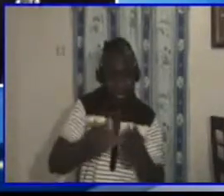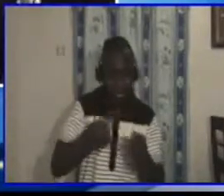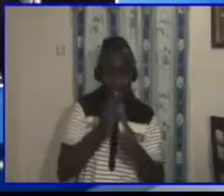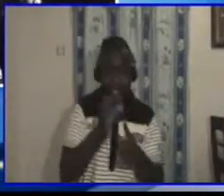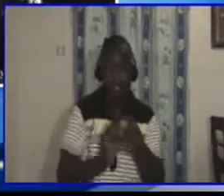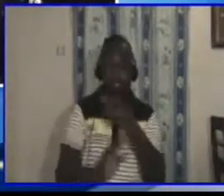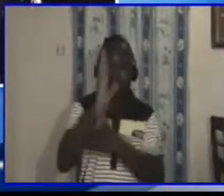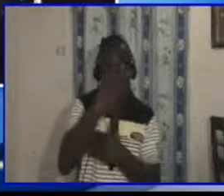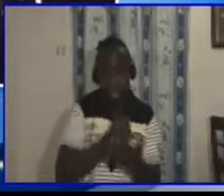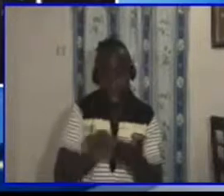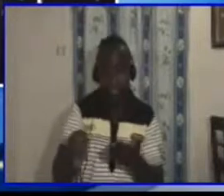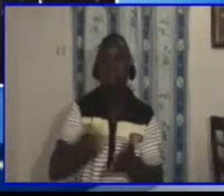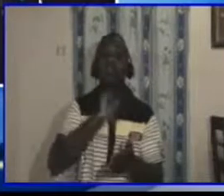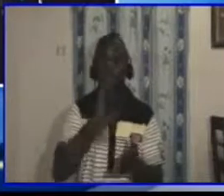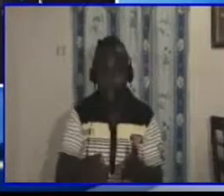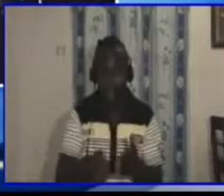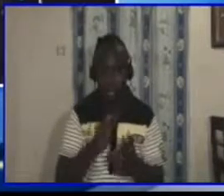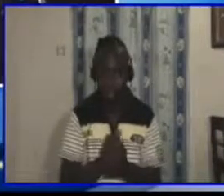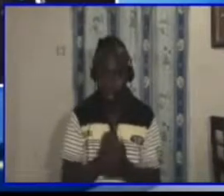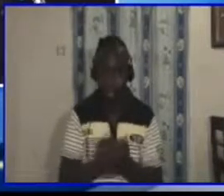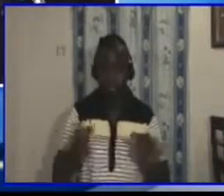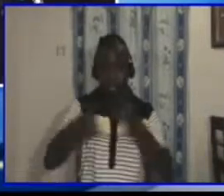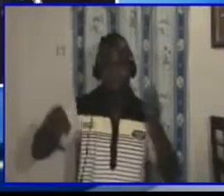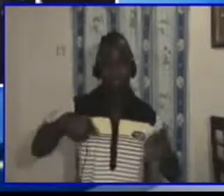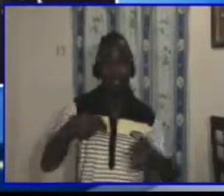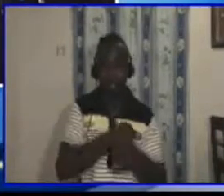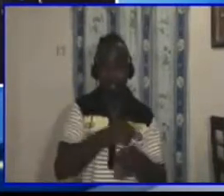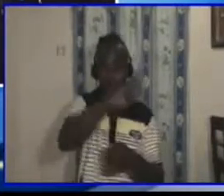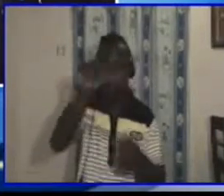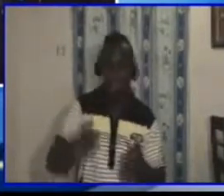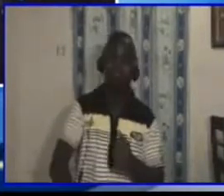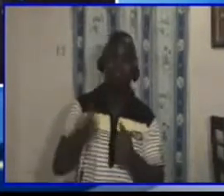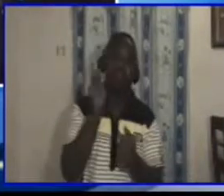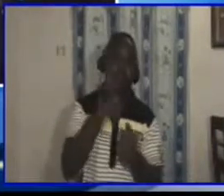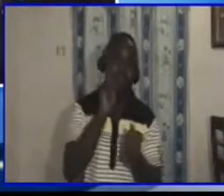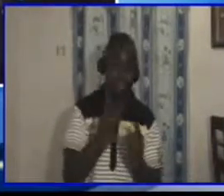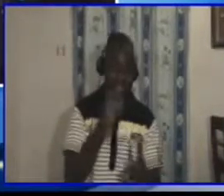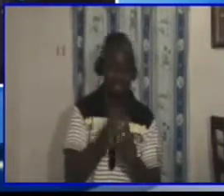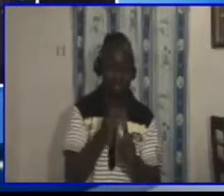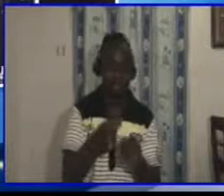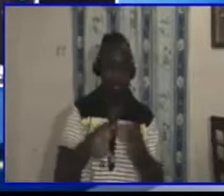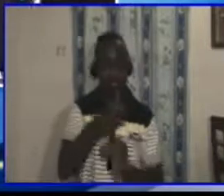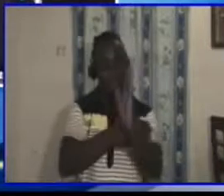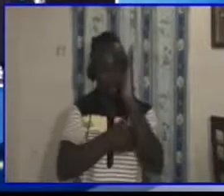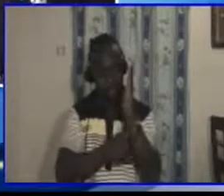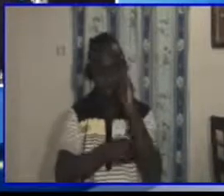dunque ciò non è diventato parte della parola di dio